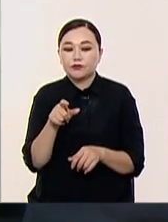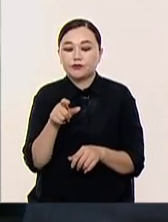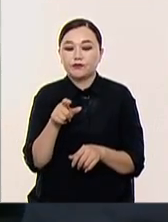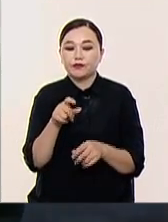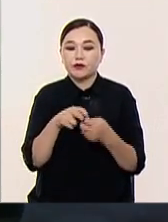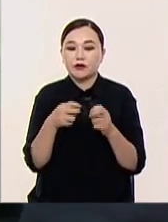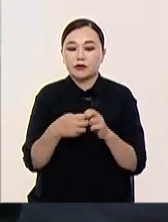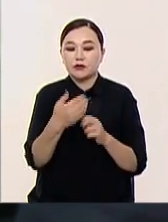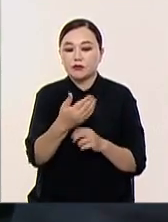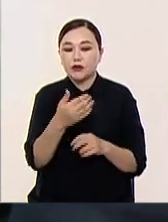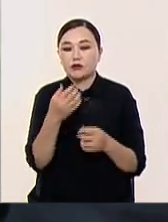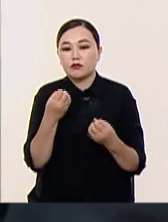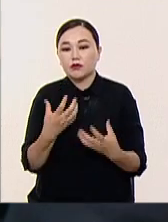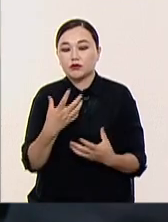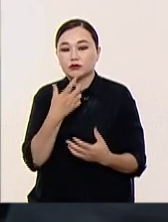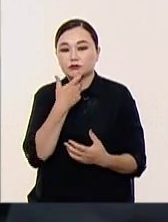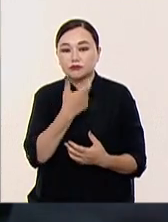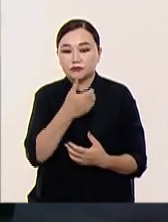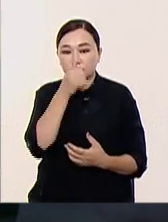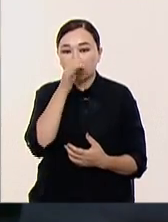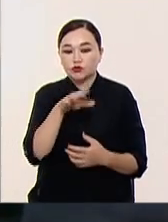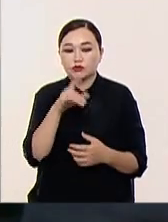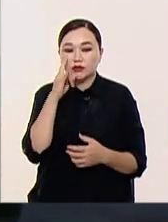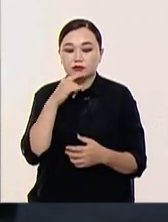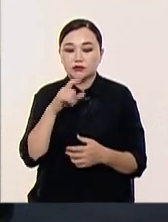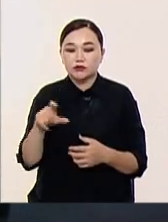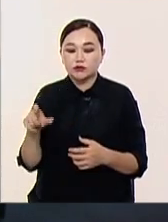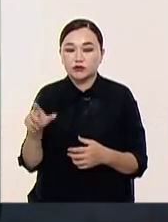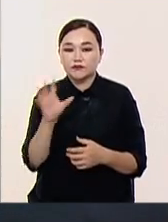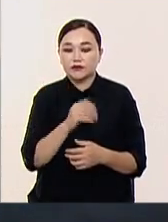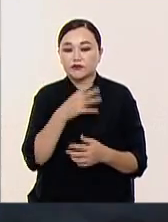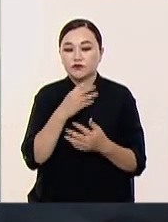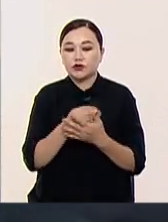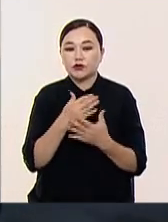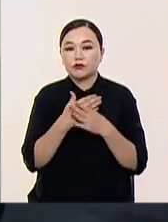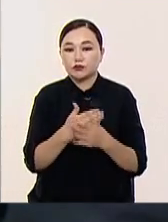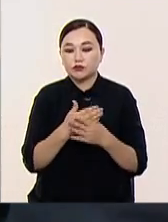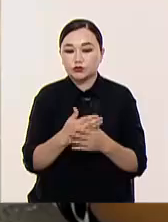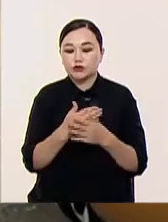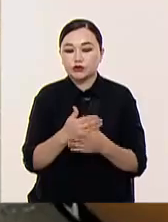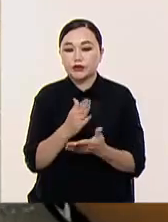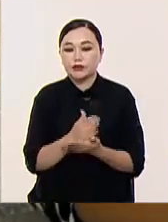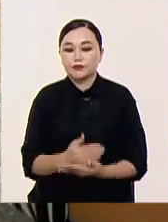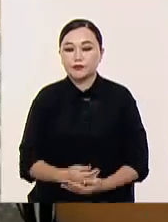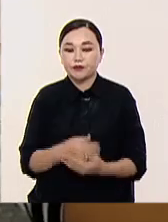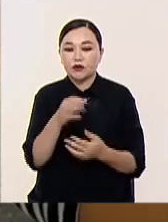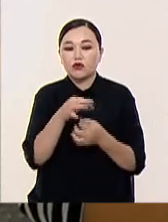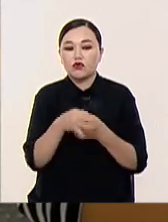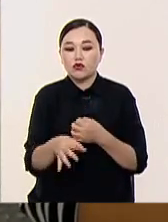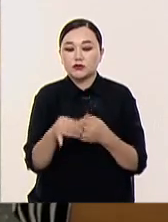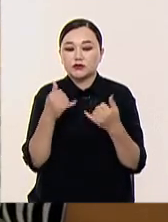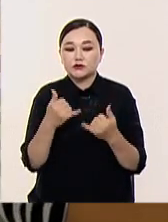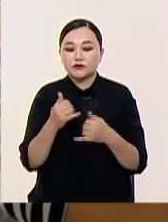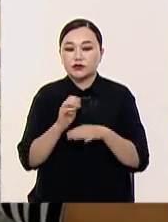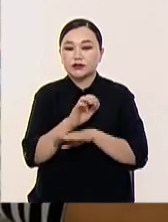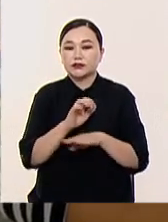қостанайлықтардың проблемаларына бейжай қарай алмай отырған біздің қазақстандық азаматтар өздерінің көмектерін көрсетіп жатыр. Облысымыздан бүгінгі